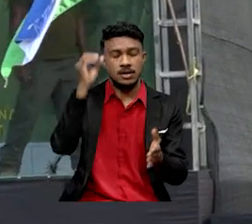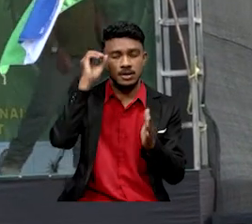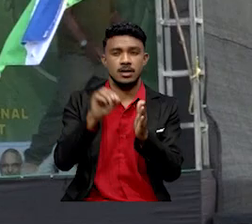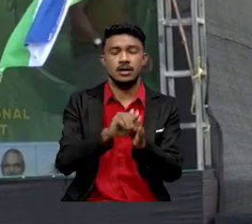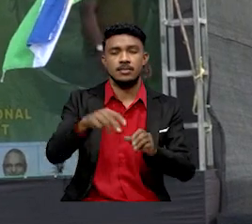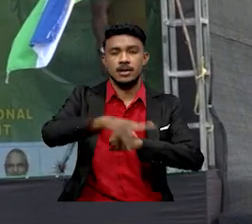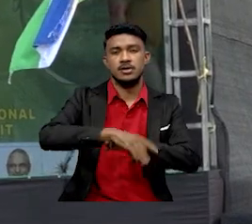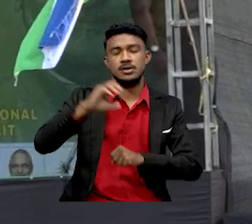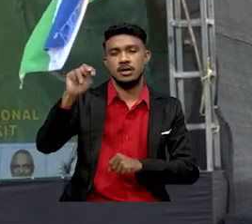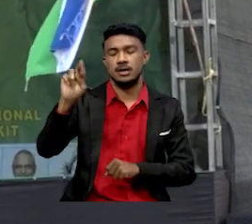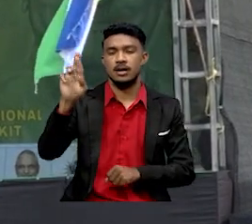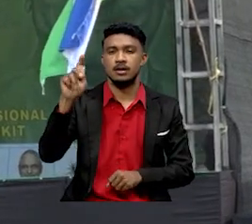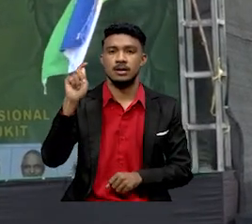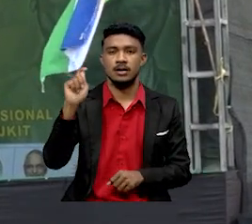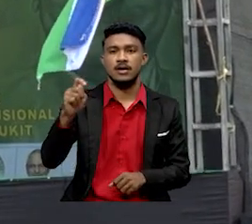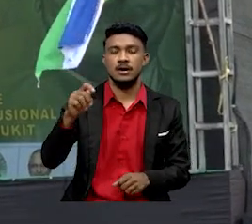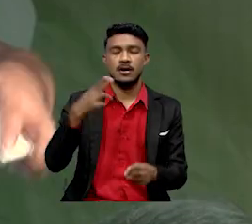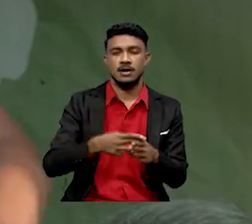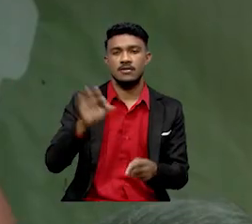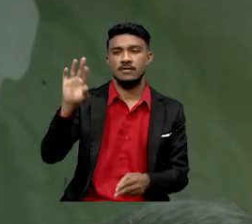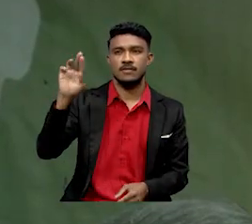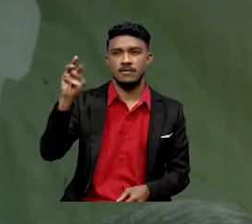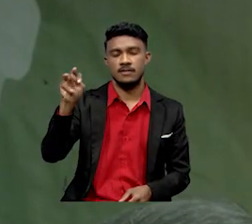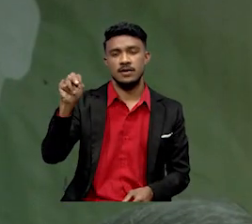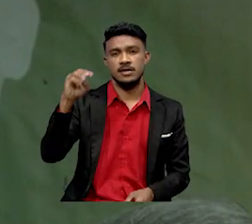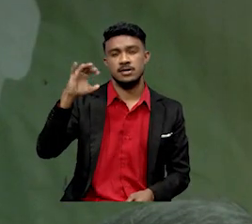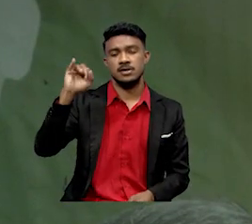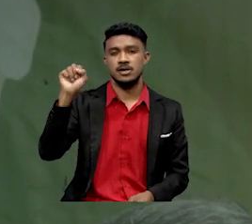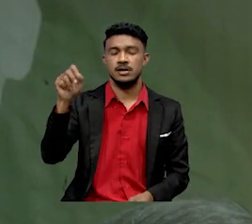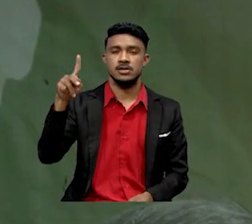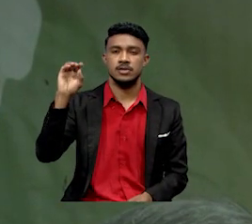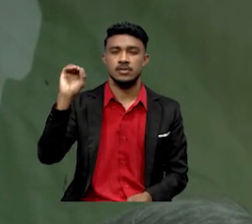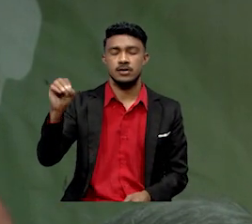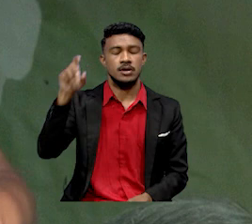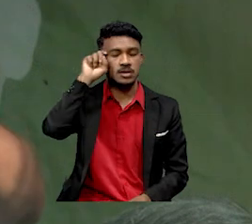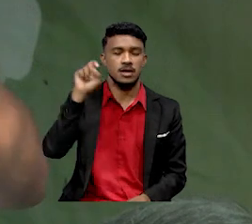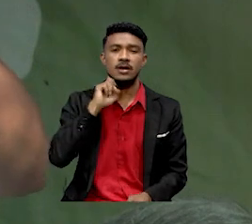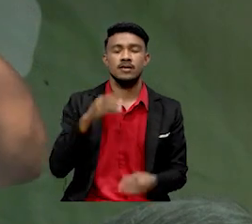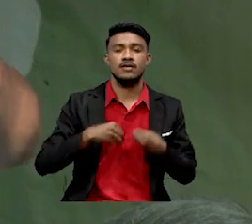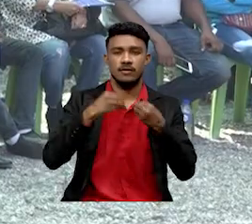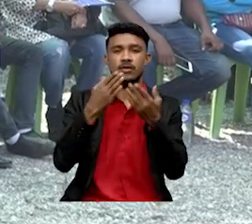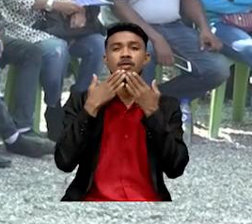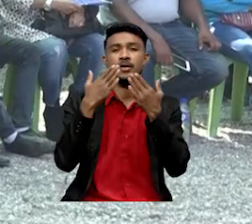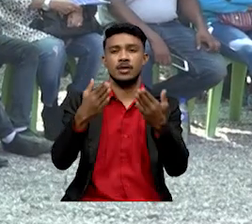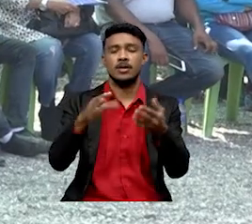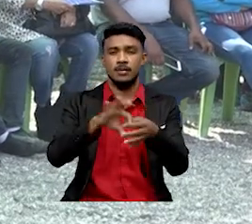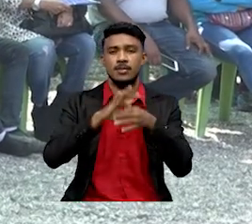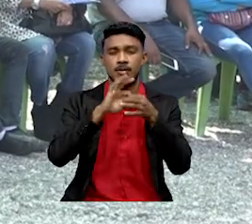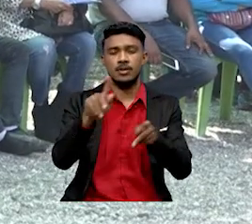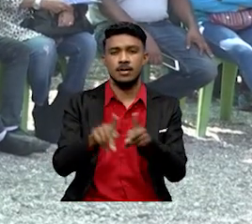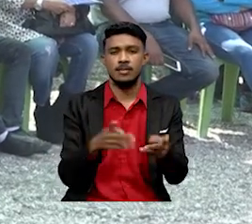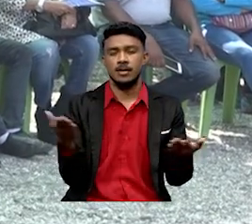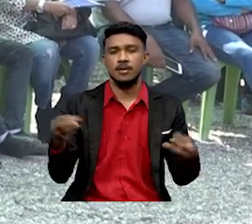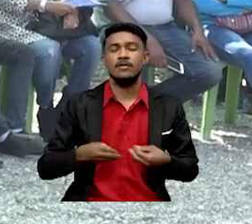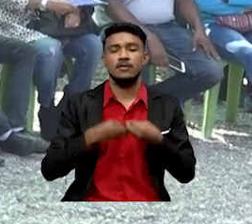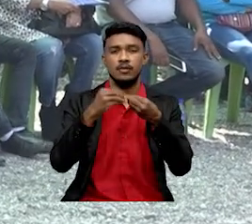CNRT Francisco Calboadilai hato mensajeng Presidente Partido Nian Sanana Guzmong ho di hato agradese ba militante no povu ne befo